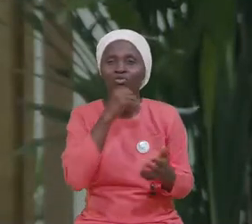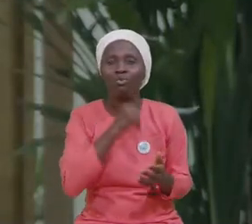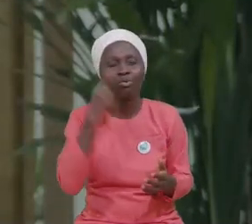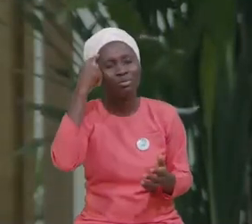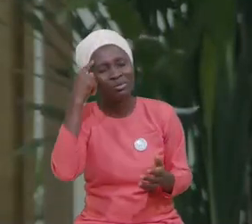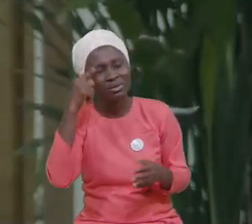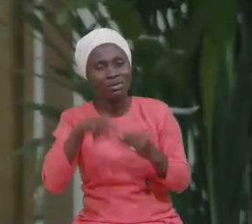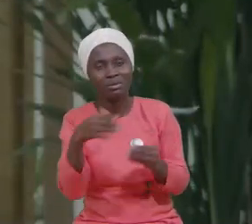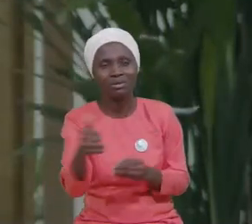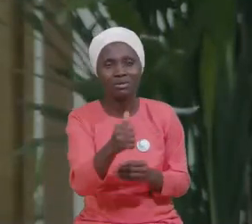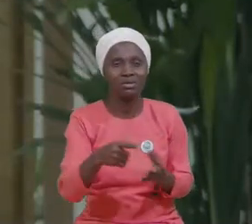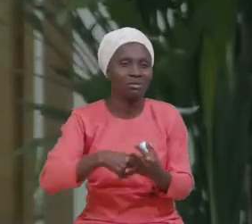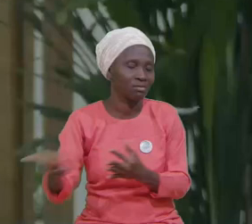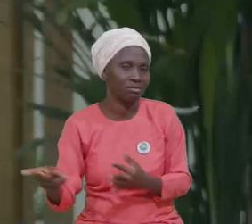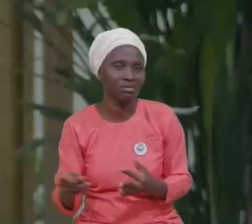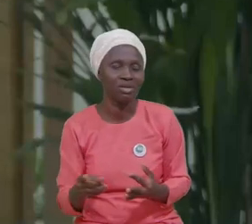soyez convertis.